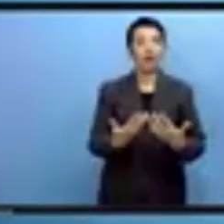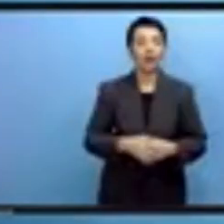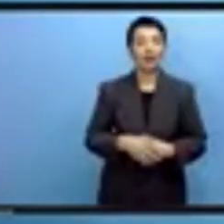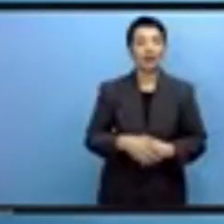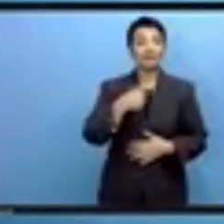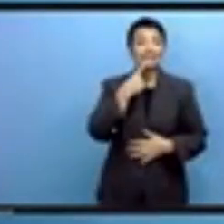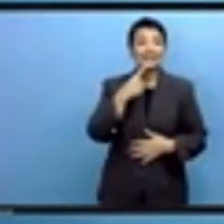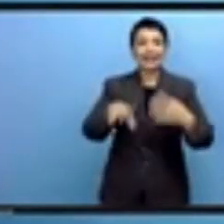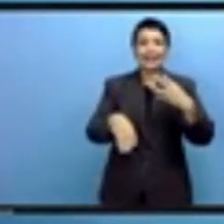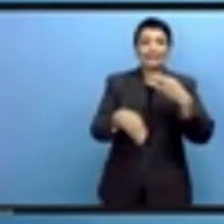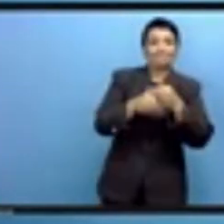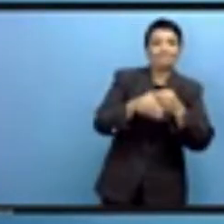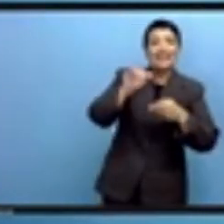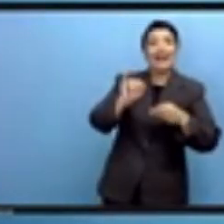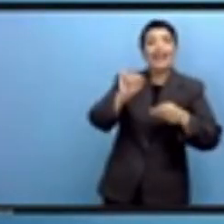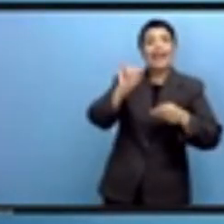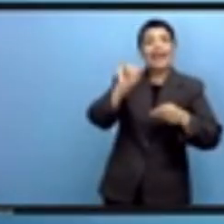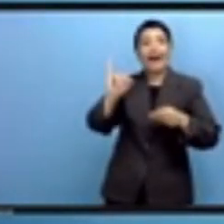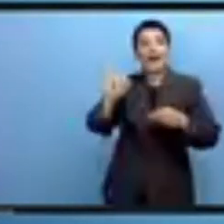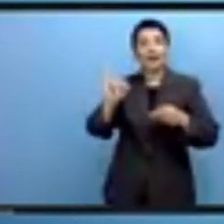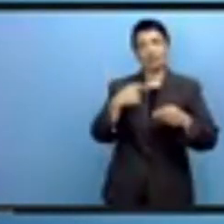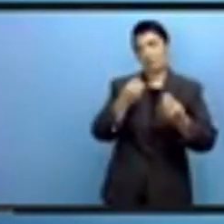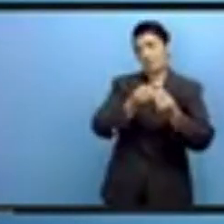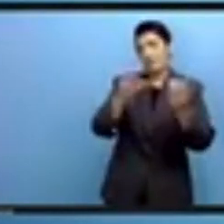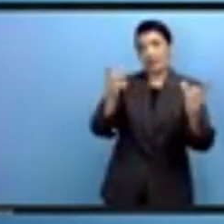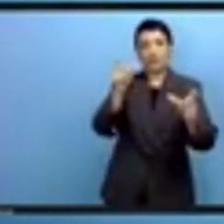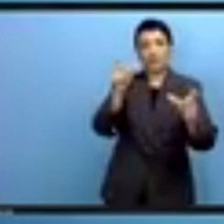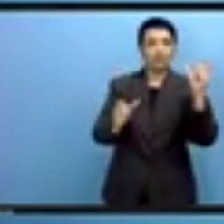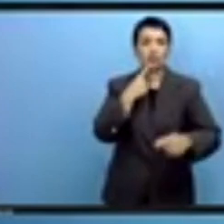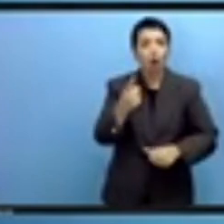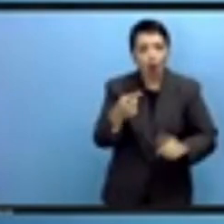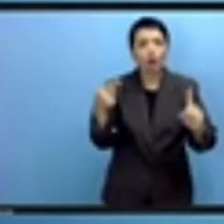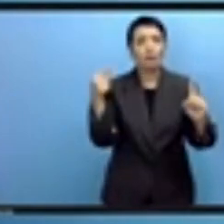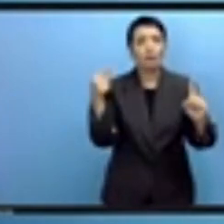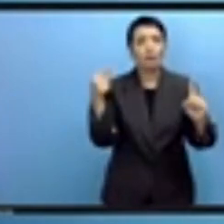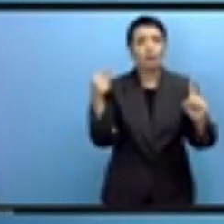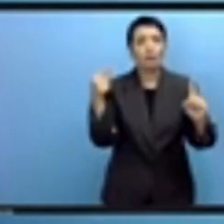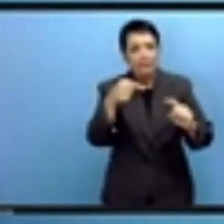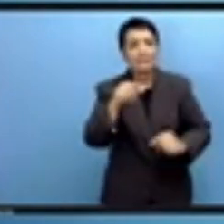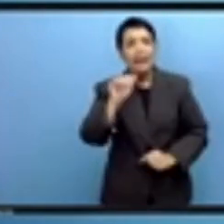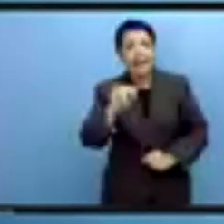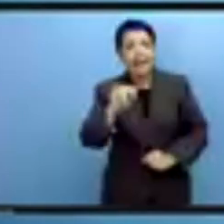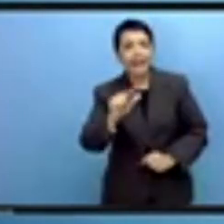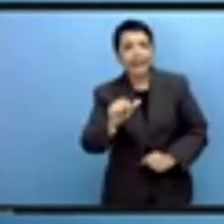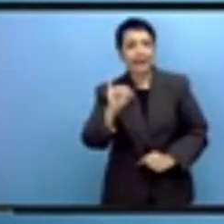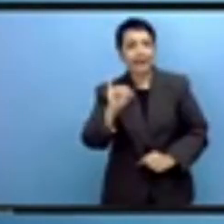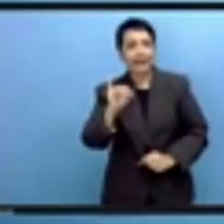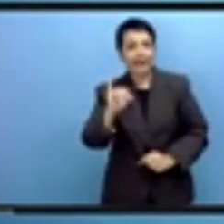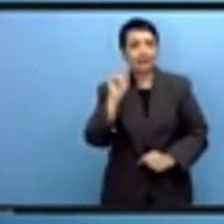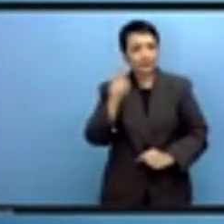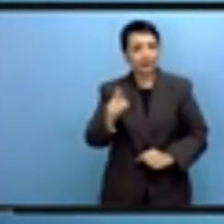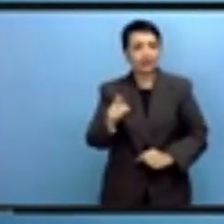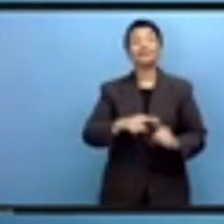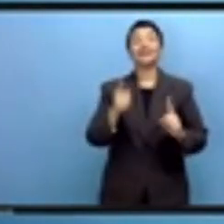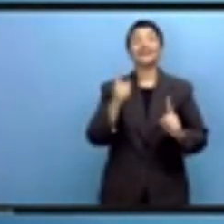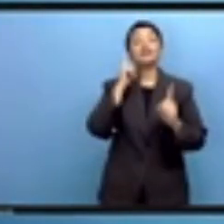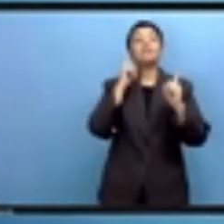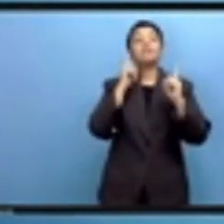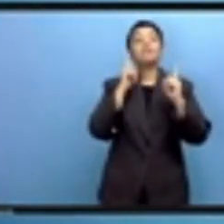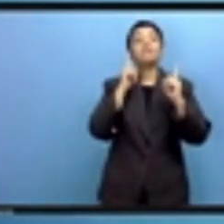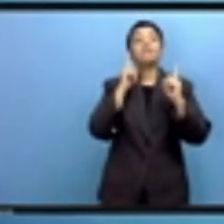都要有这样一个全球的数字生态系统。我不太想加这